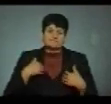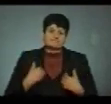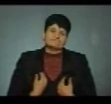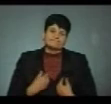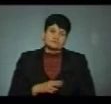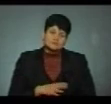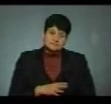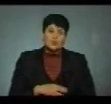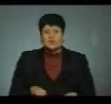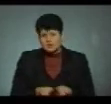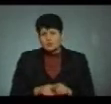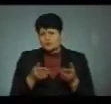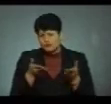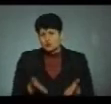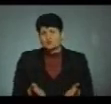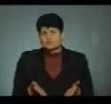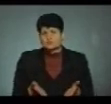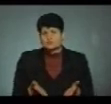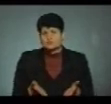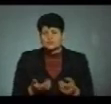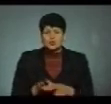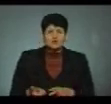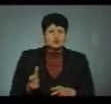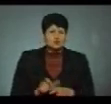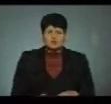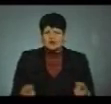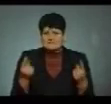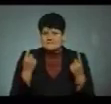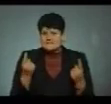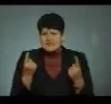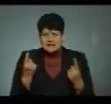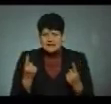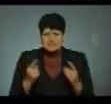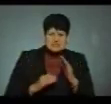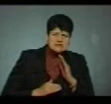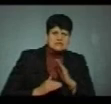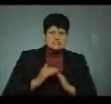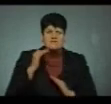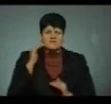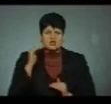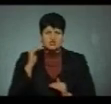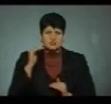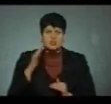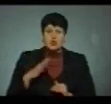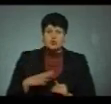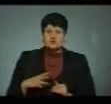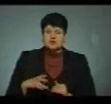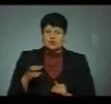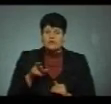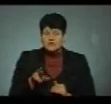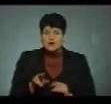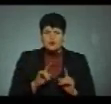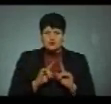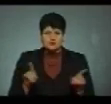То так само і тут. Дуже великі, навіть завищені очікування, особливо